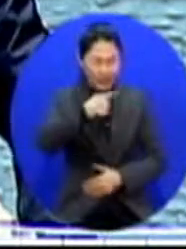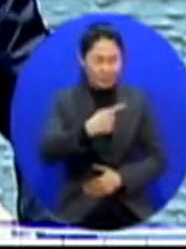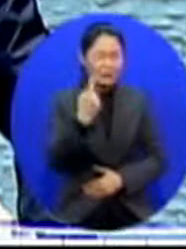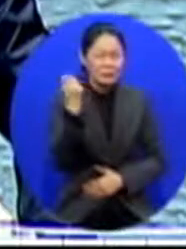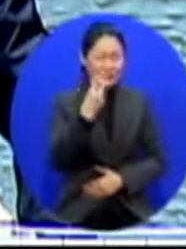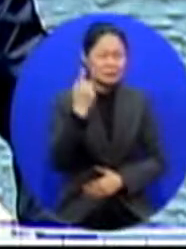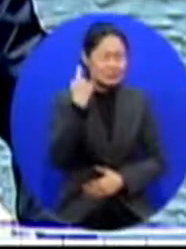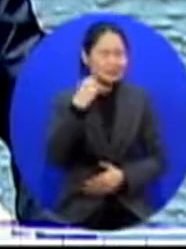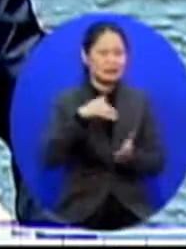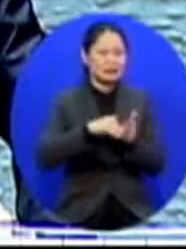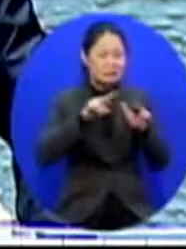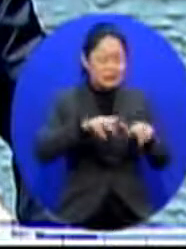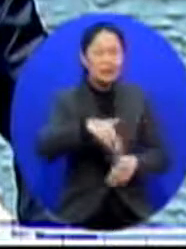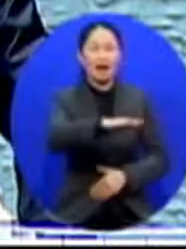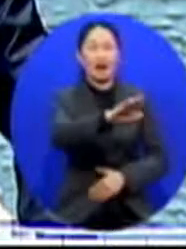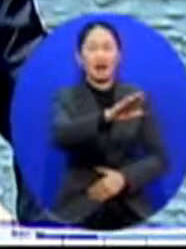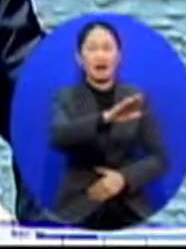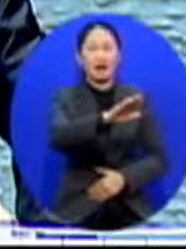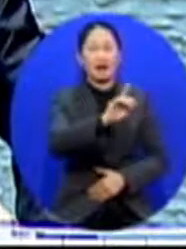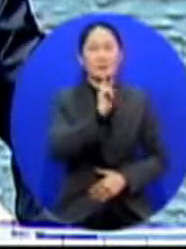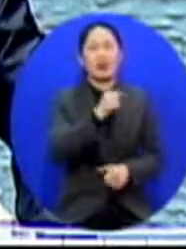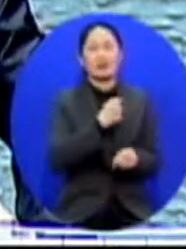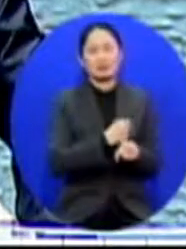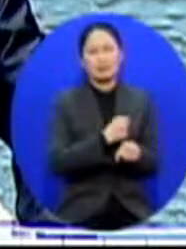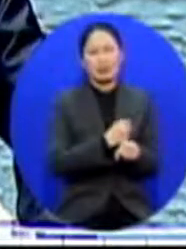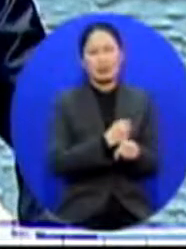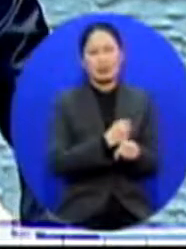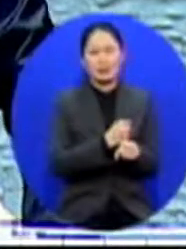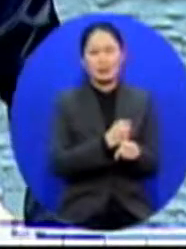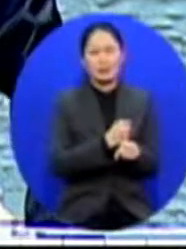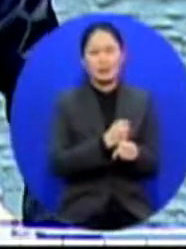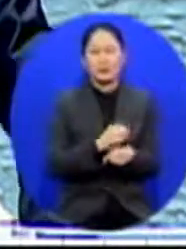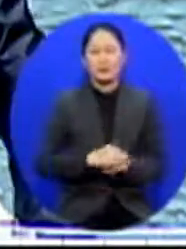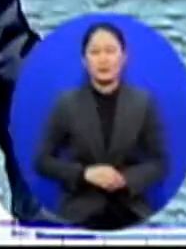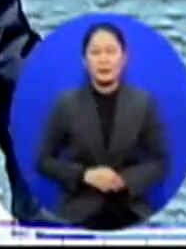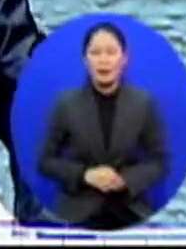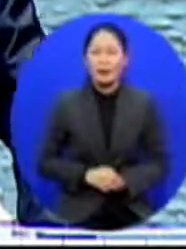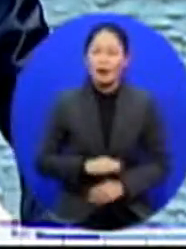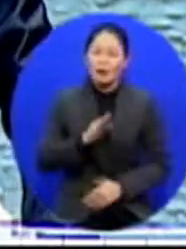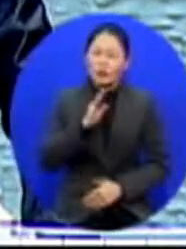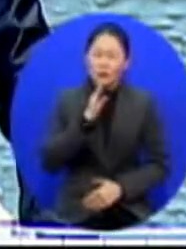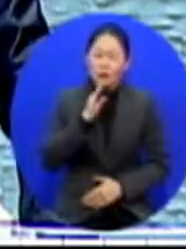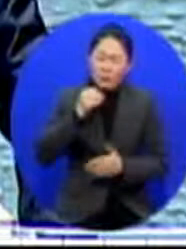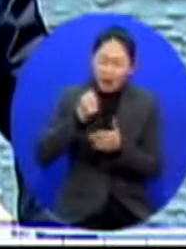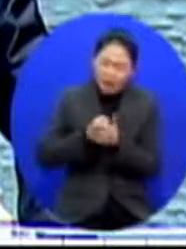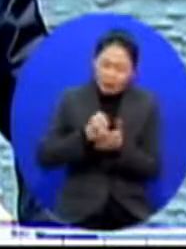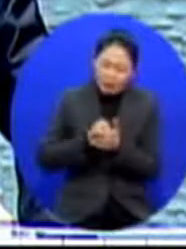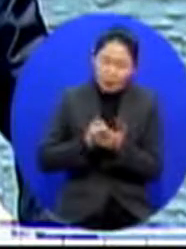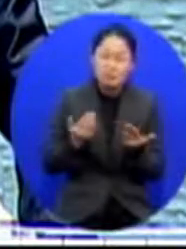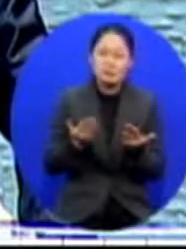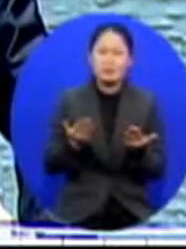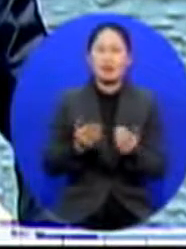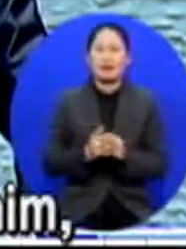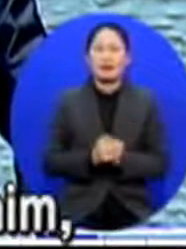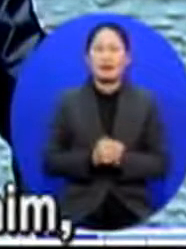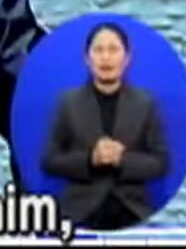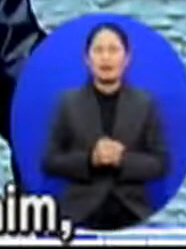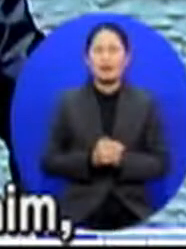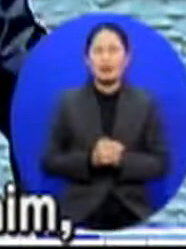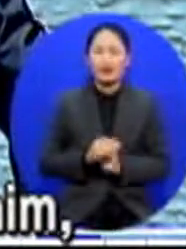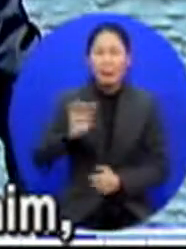지금은 갈아 그랬다 말입니다 정말 안타깝죠 예